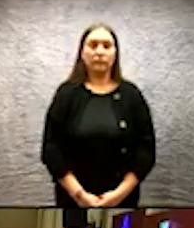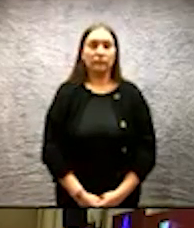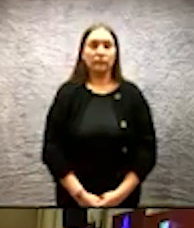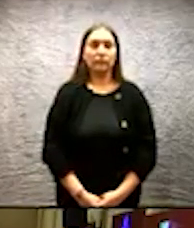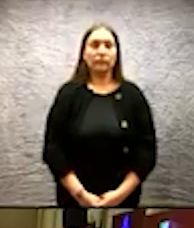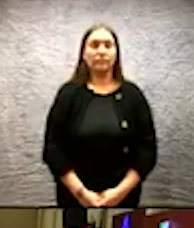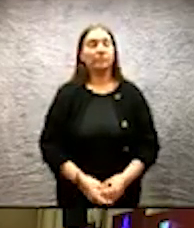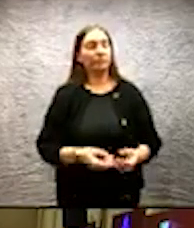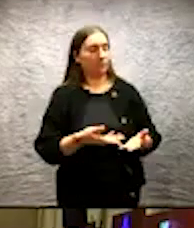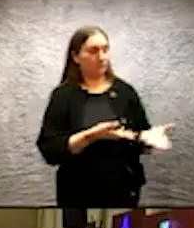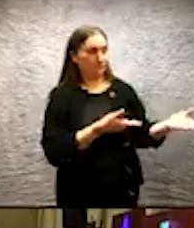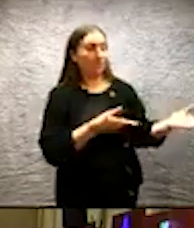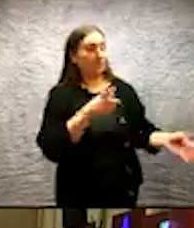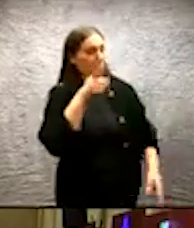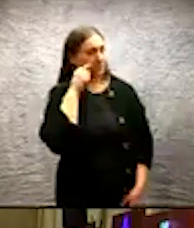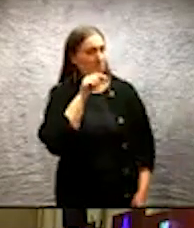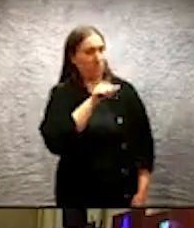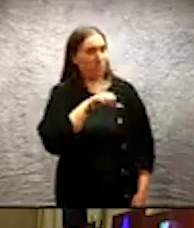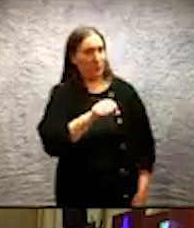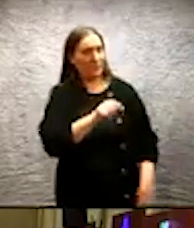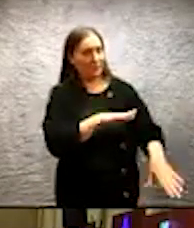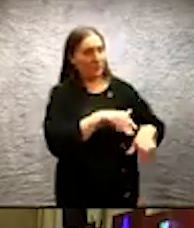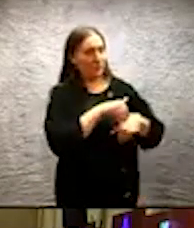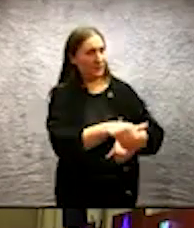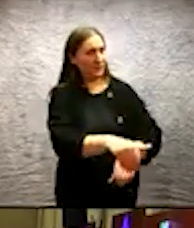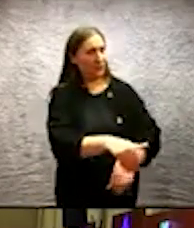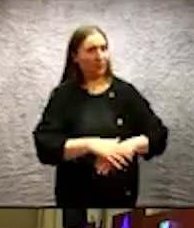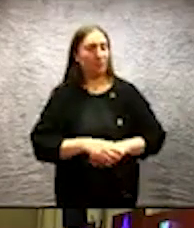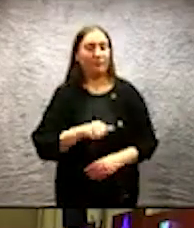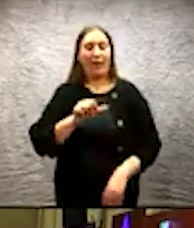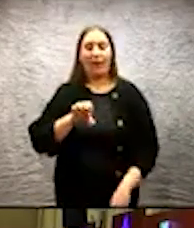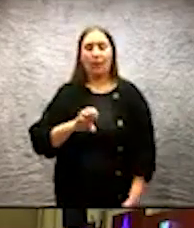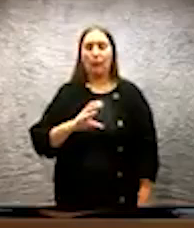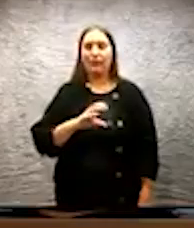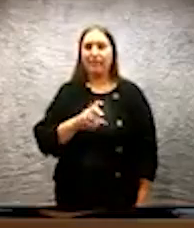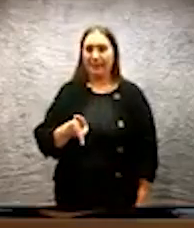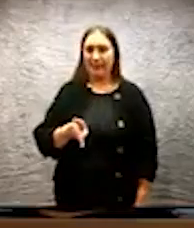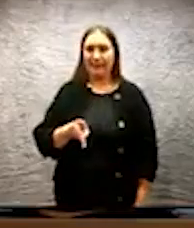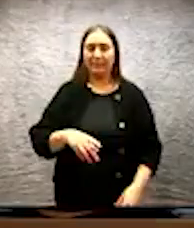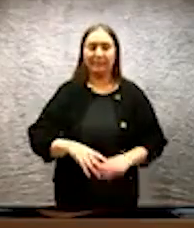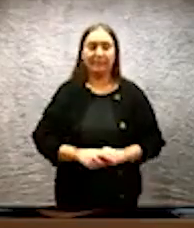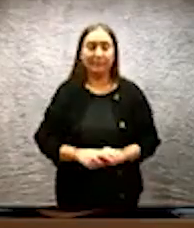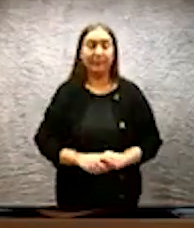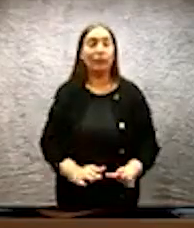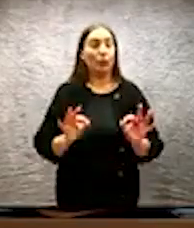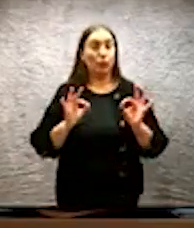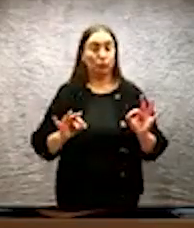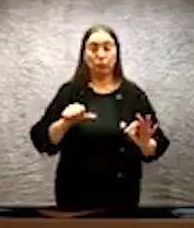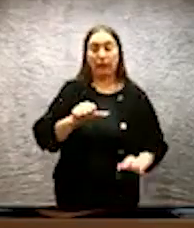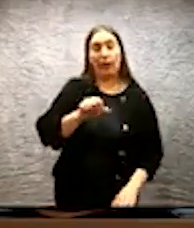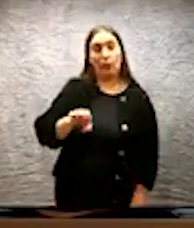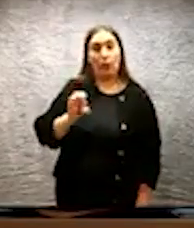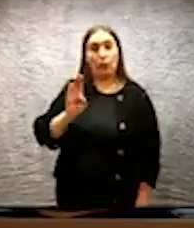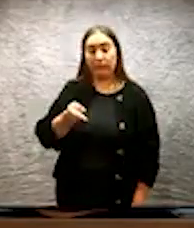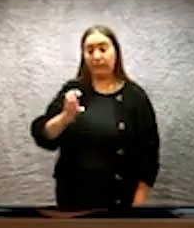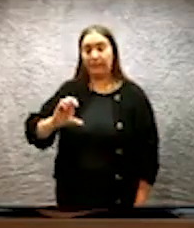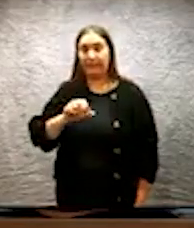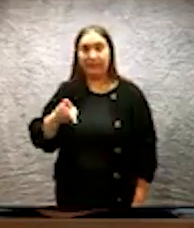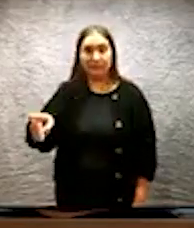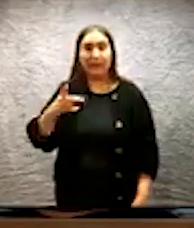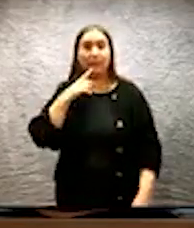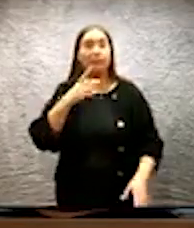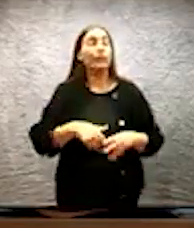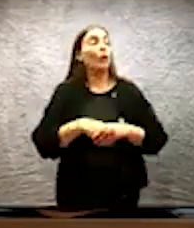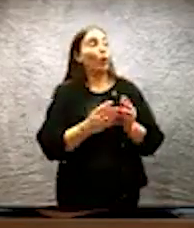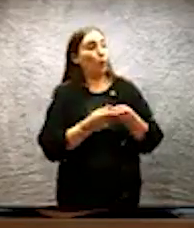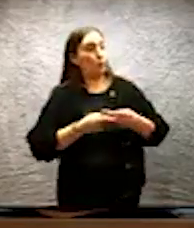Monsieur Sas, la parole est toujours à vous pour les AECP. La délibération suivante concerne donc les AECP, les autorisations